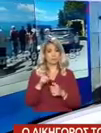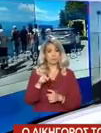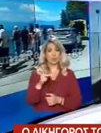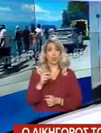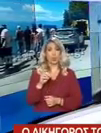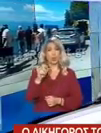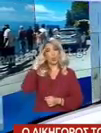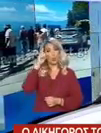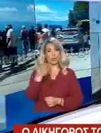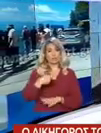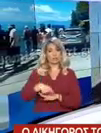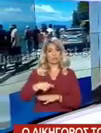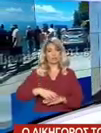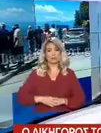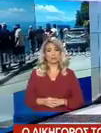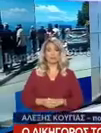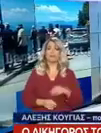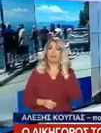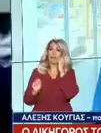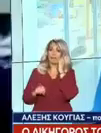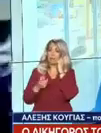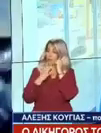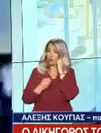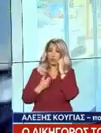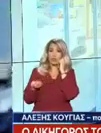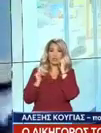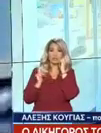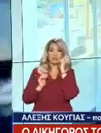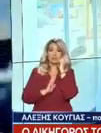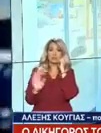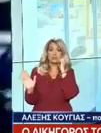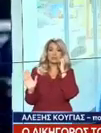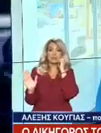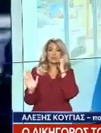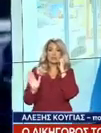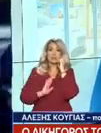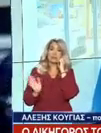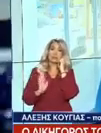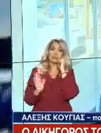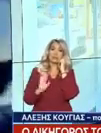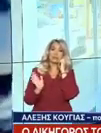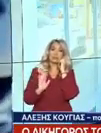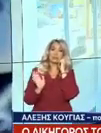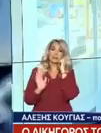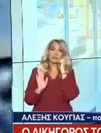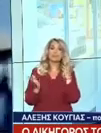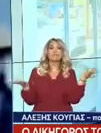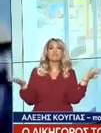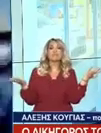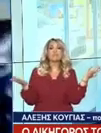χτες. Σαν χτες, λέει, σαν χτες, σαν χτες. Ναι, τα χειρότερα και τα καλύτερα σενάρια τα γράφει η ίδια